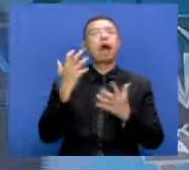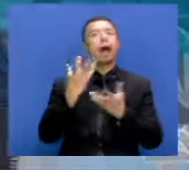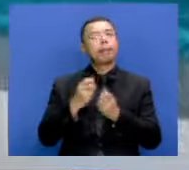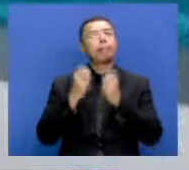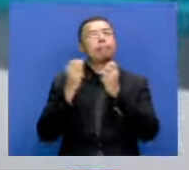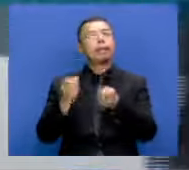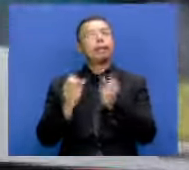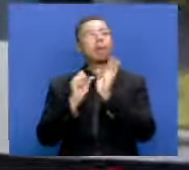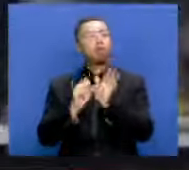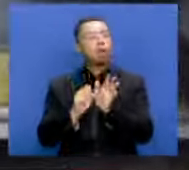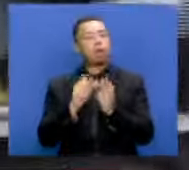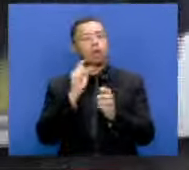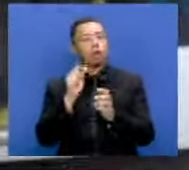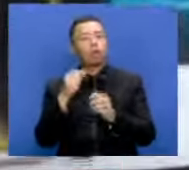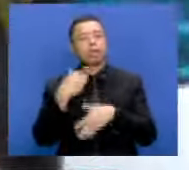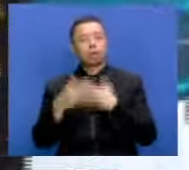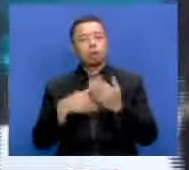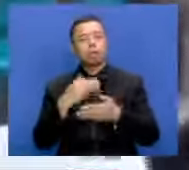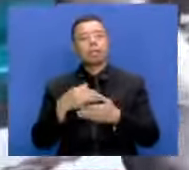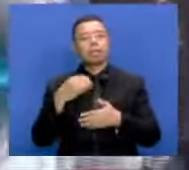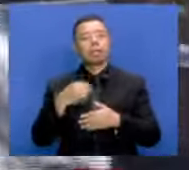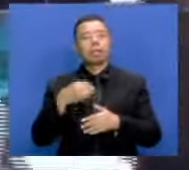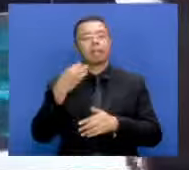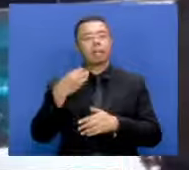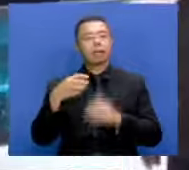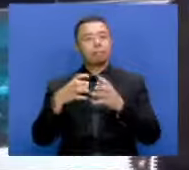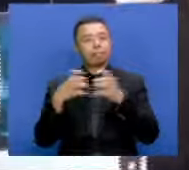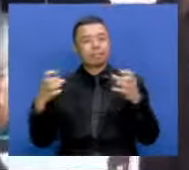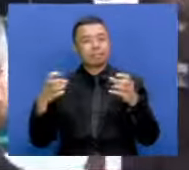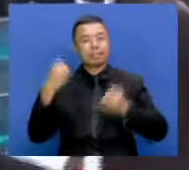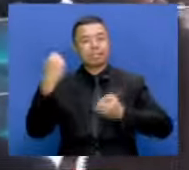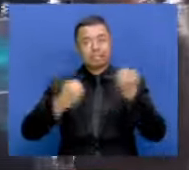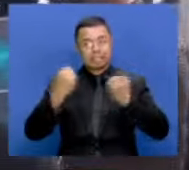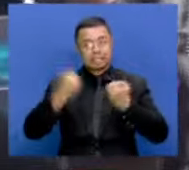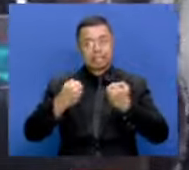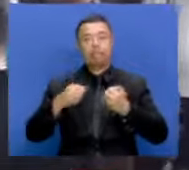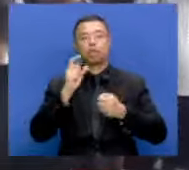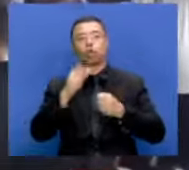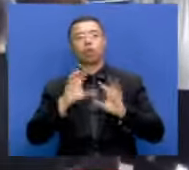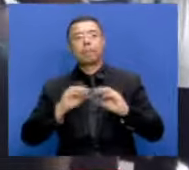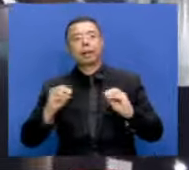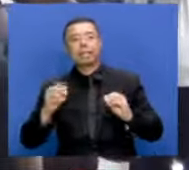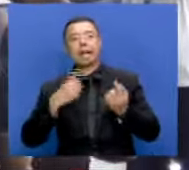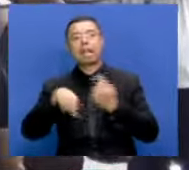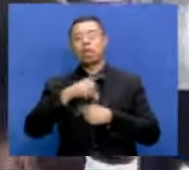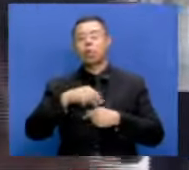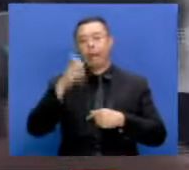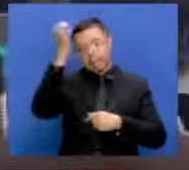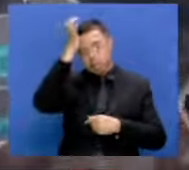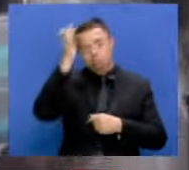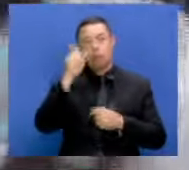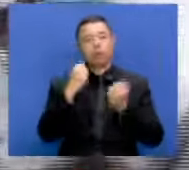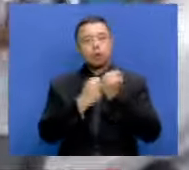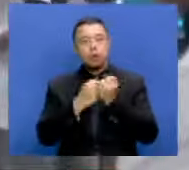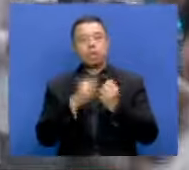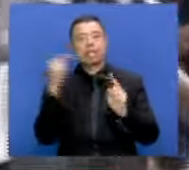memberikan kontribusi untuk industri EV di Indonesia, yakni lapangan kerja hijau, mendukung pemerintah dalam realisasi